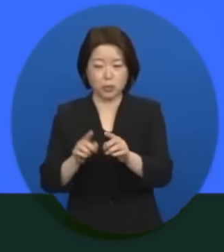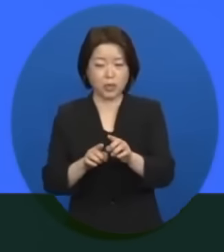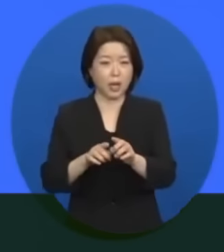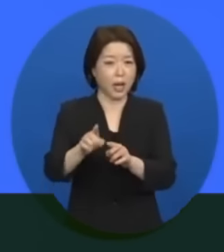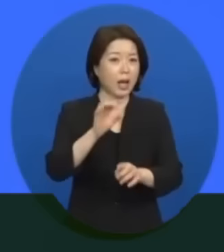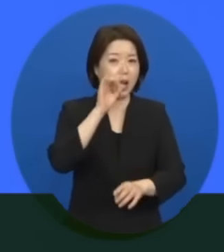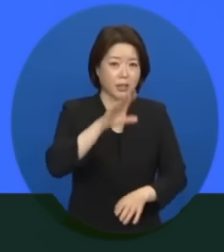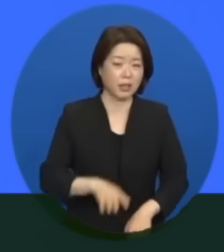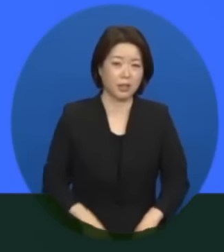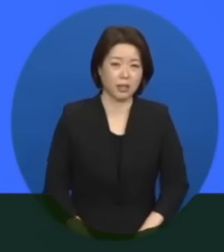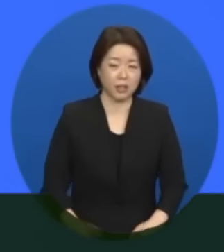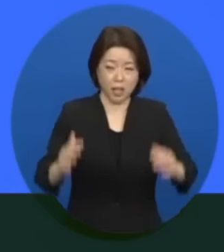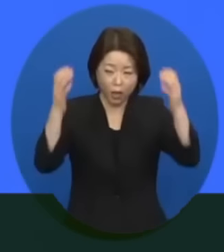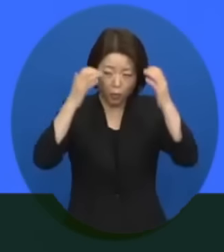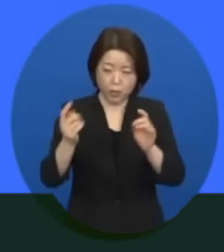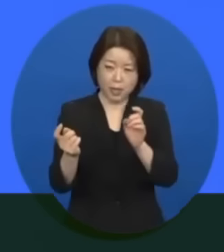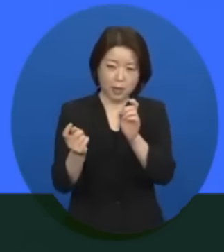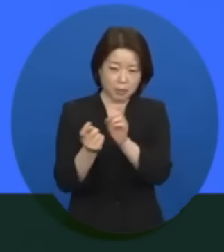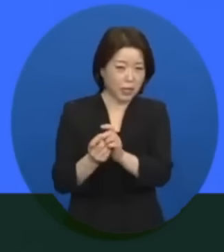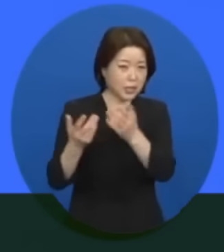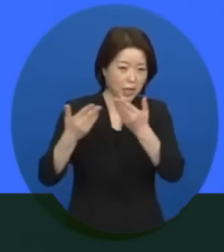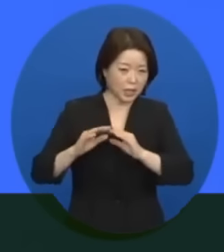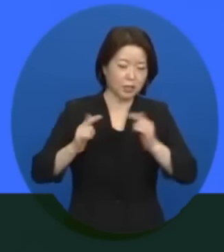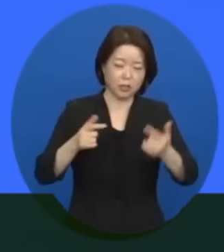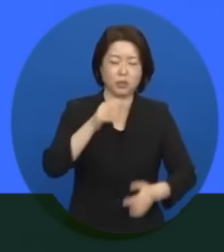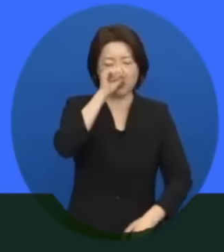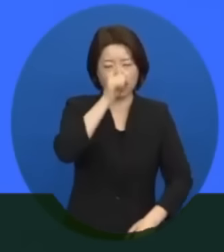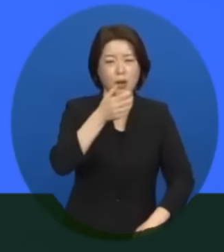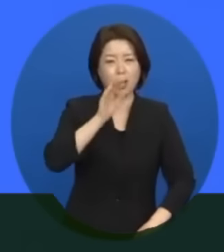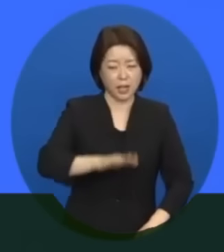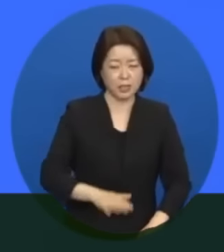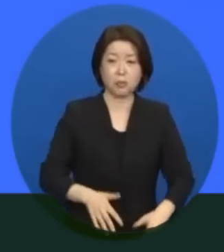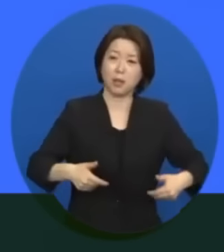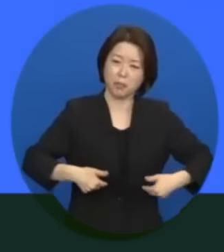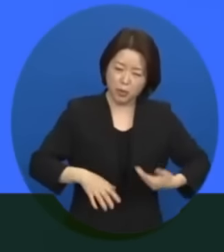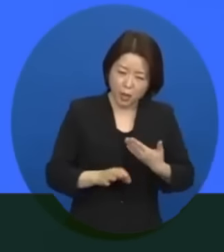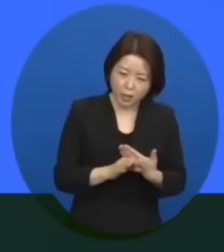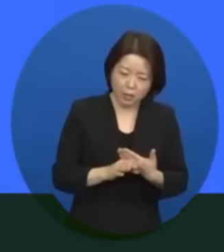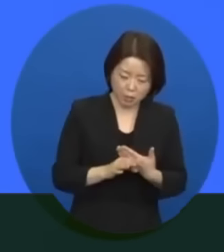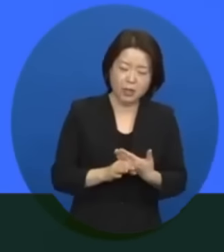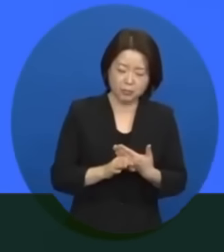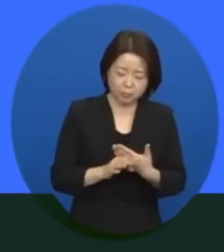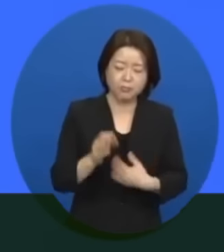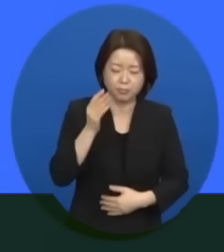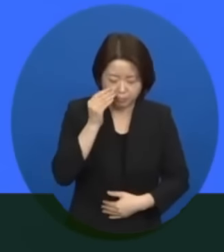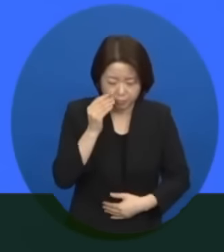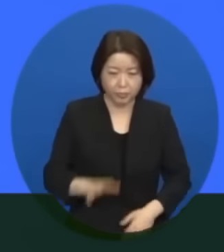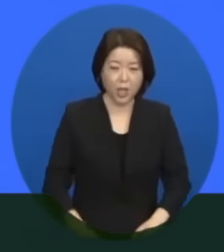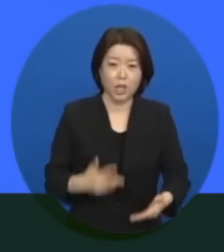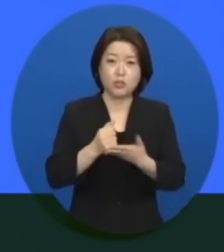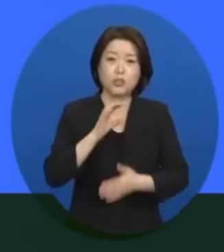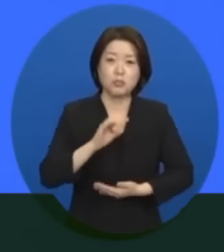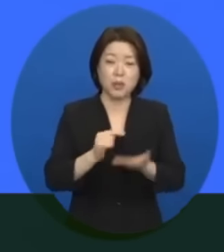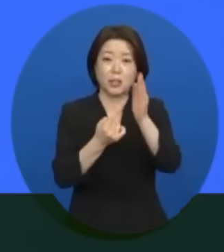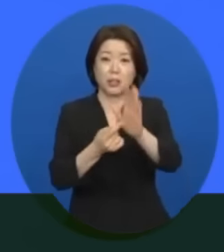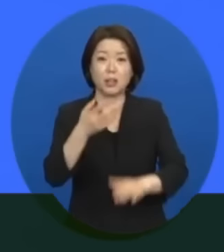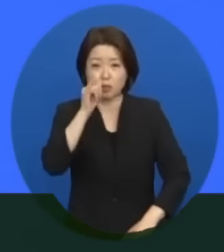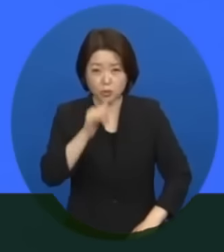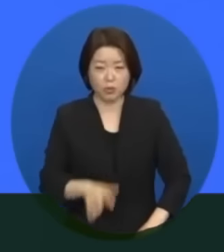있어요 고난을 받지 않는 것이 좋습니다 그런데 필요하다면 받겠습니다 주님만 드러날 수 있다면